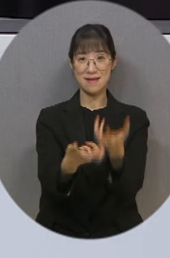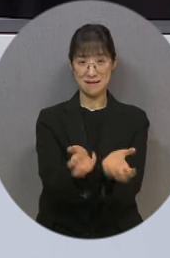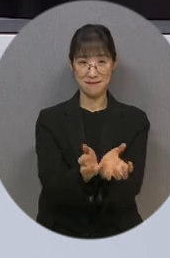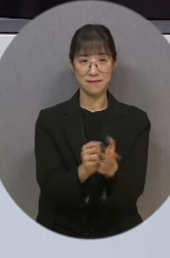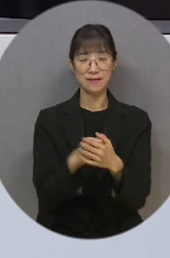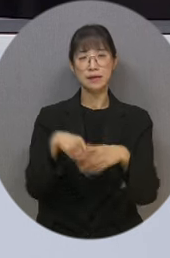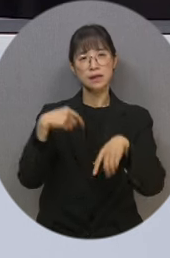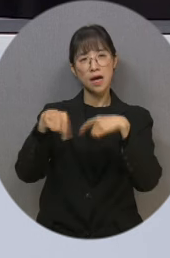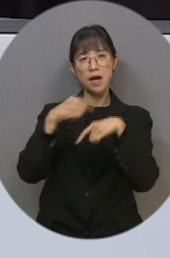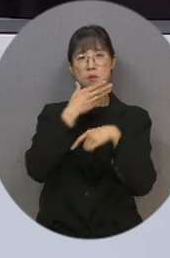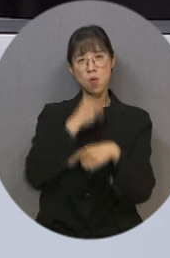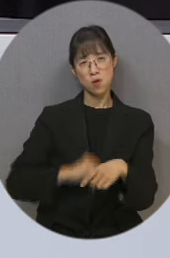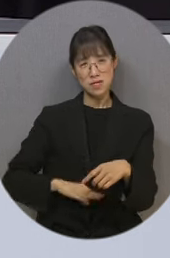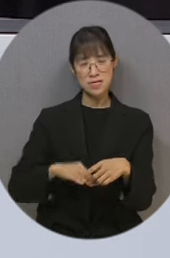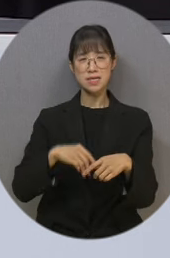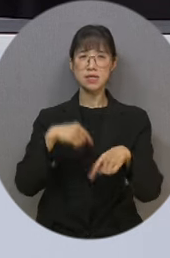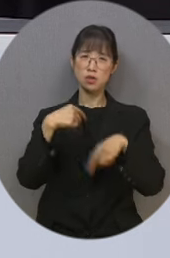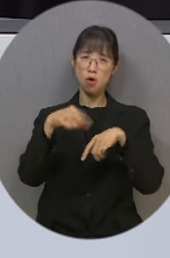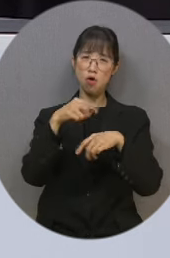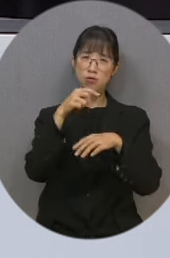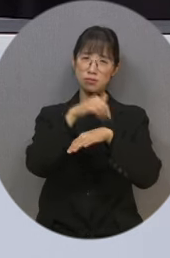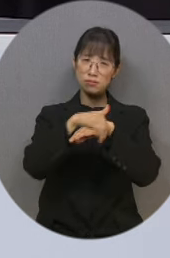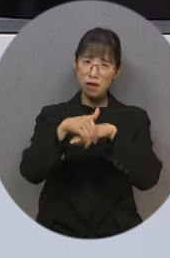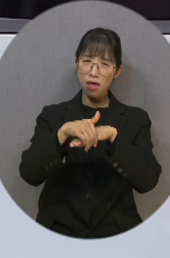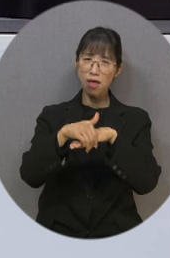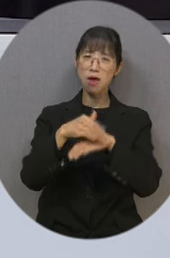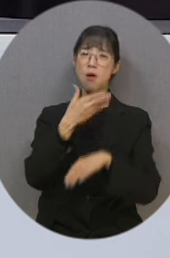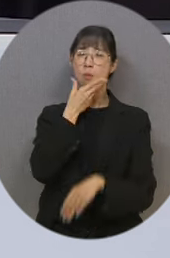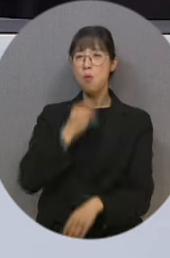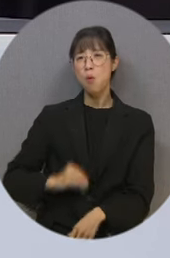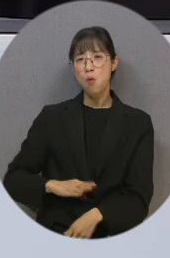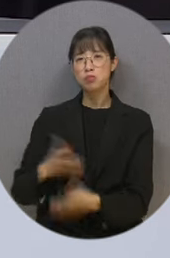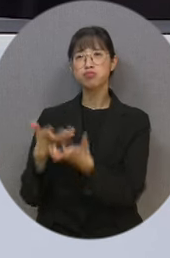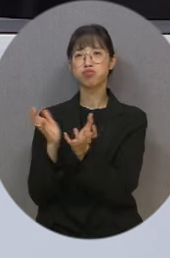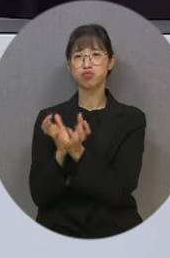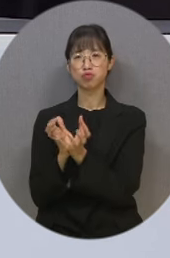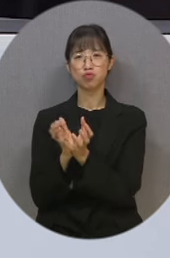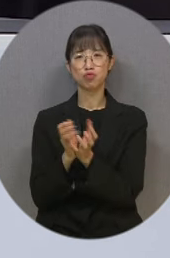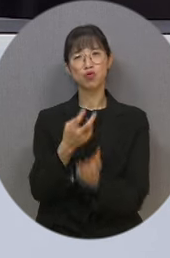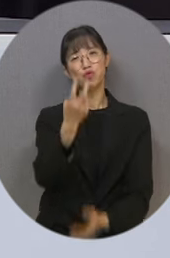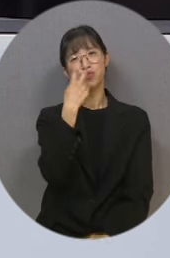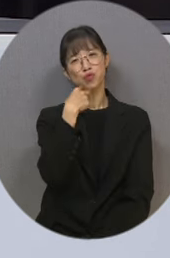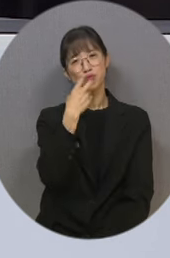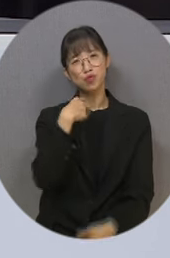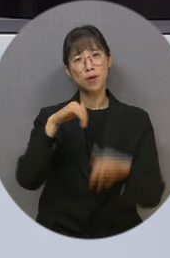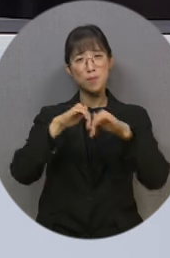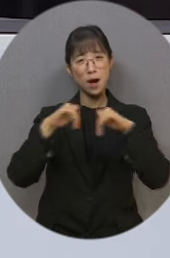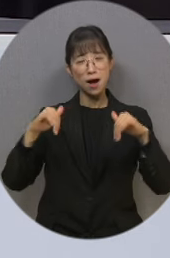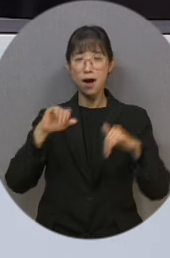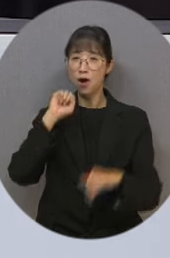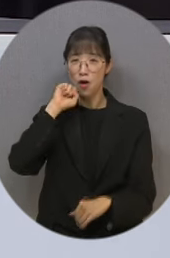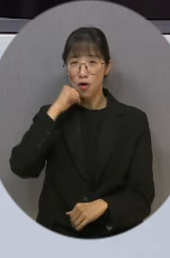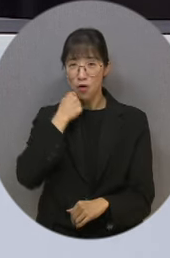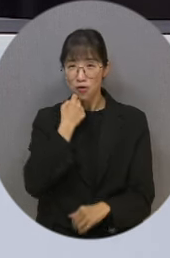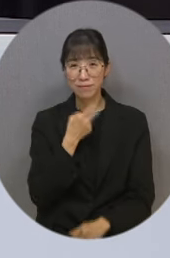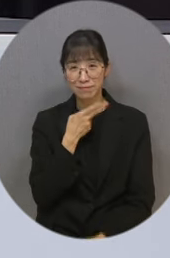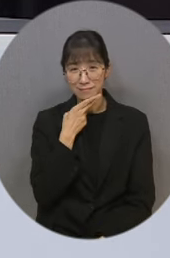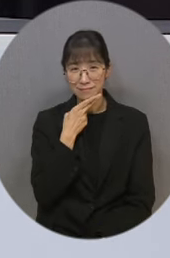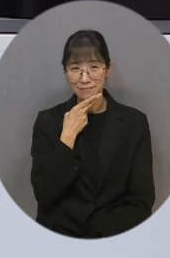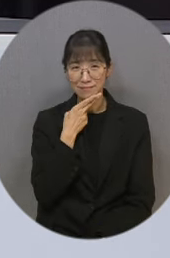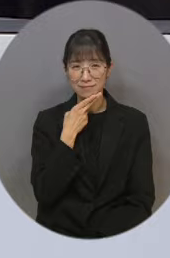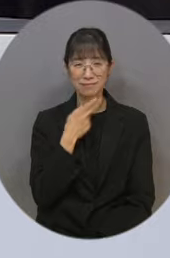복지정책은 은 또 보건 복지부 소관입니다 부처가 이중으로 중첩돼 있는데 어려움은 없으십니까